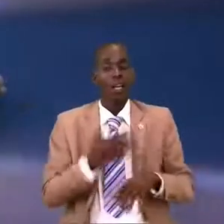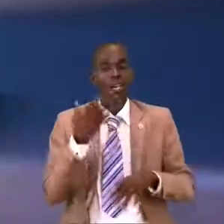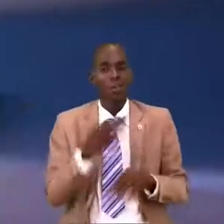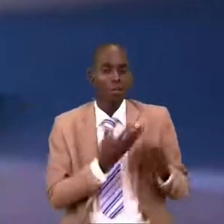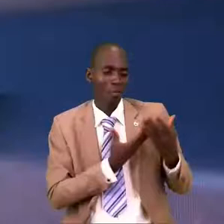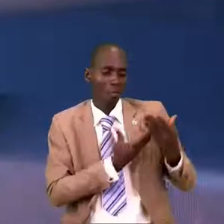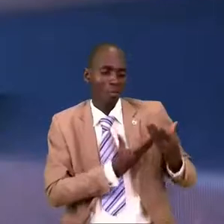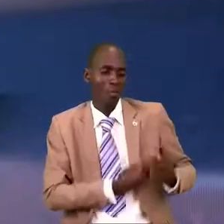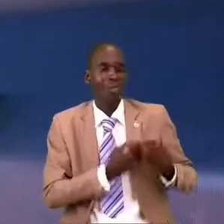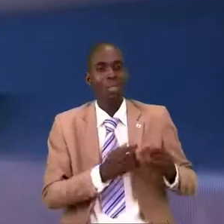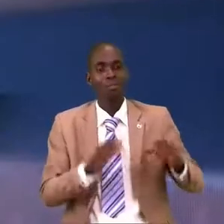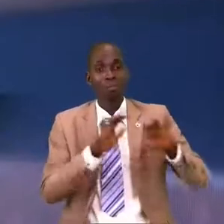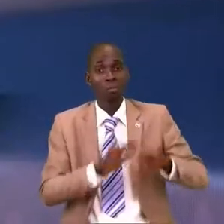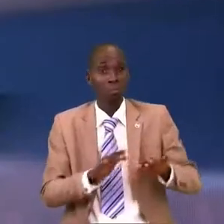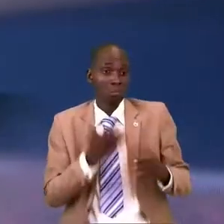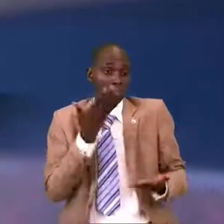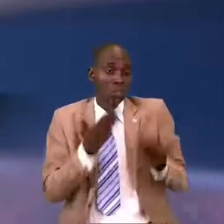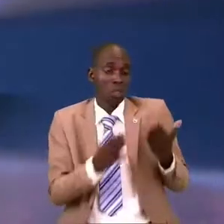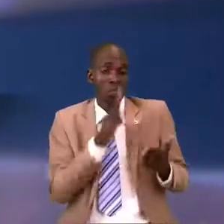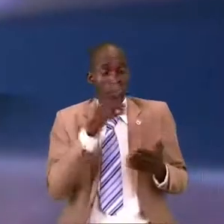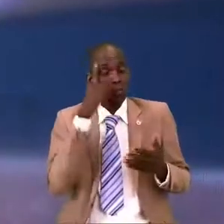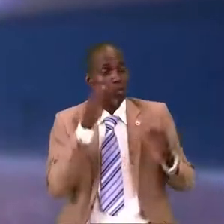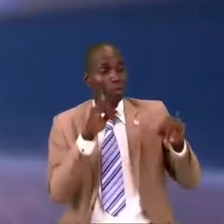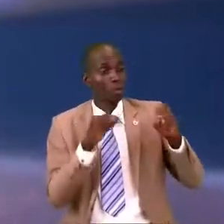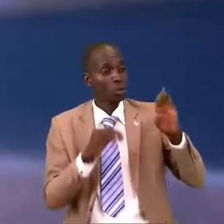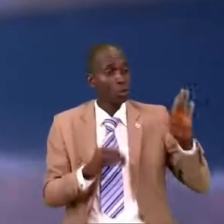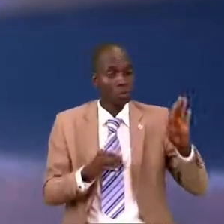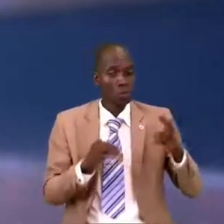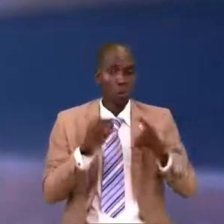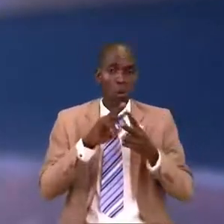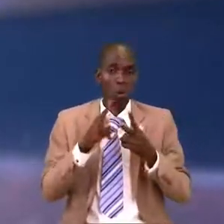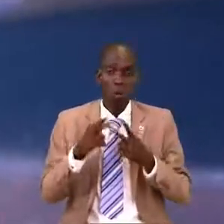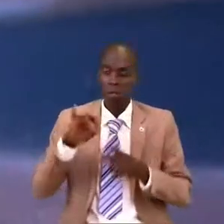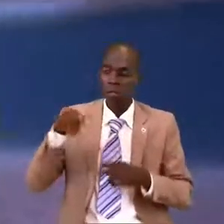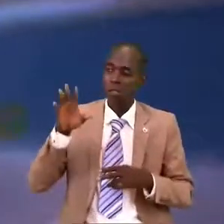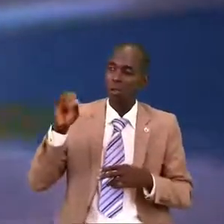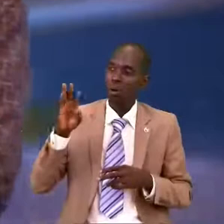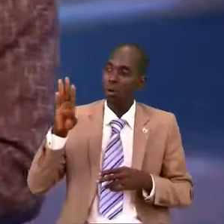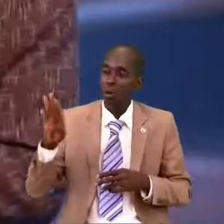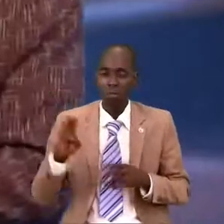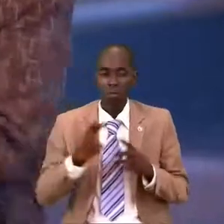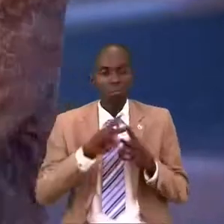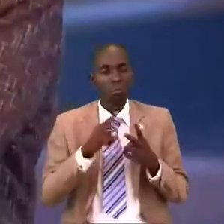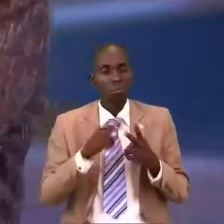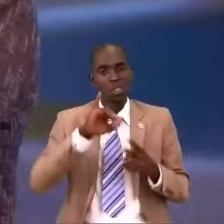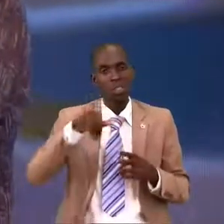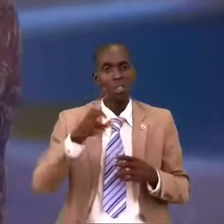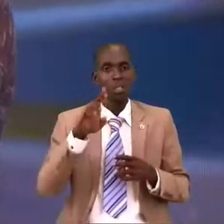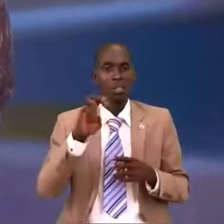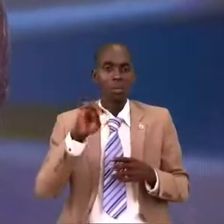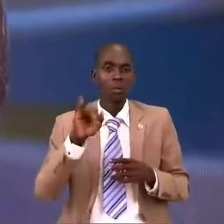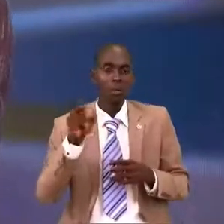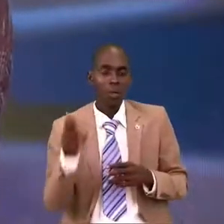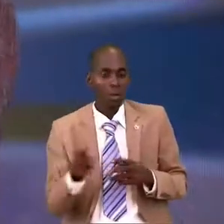avec Jérémie, que ce soit avec qui que ce soit qui souffre, il aura pitié de toi. Il va te manifester